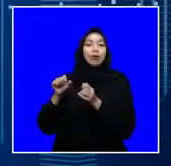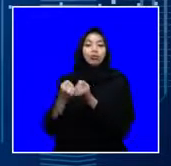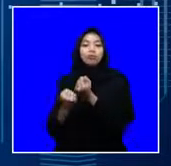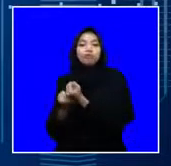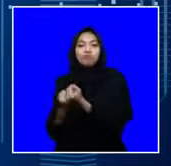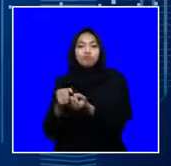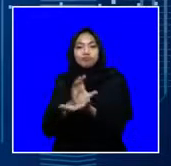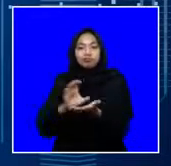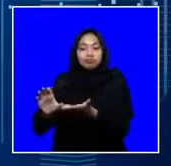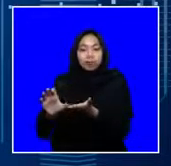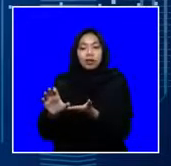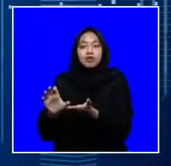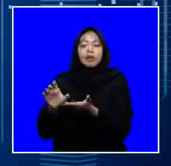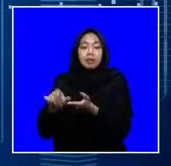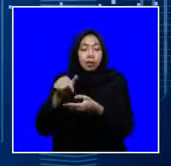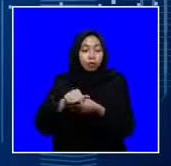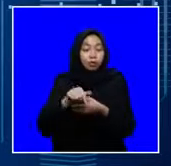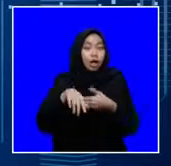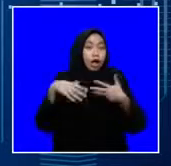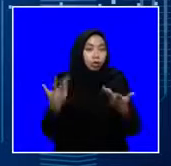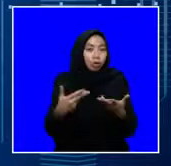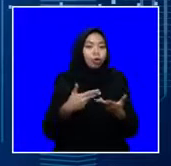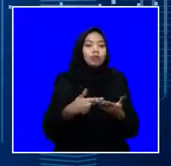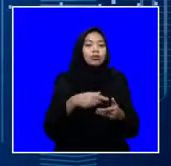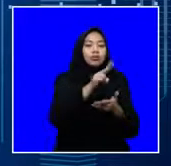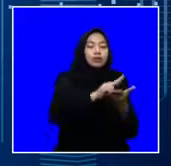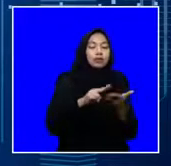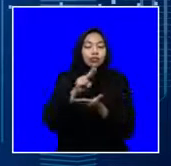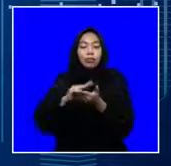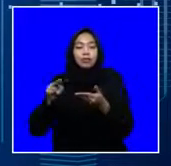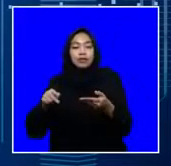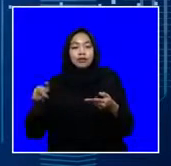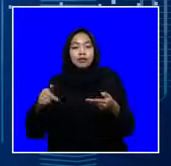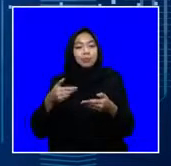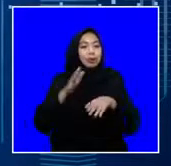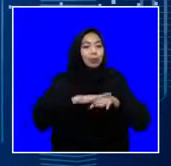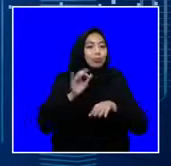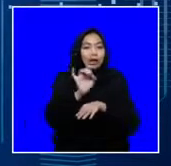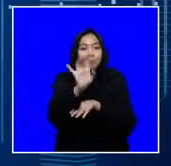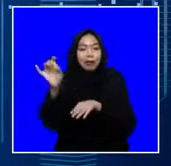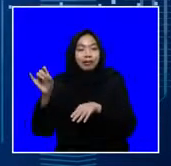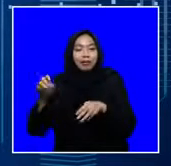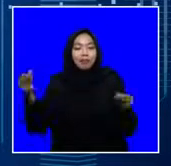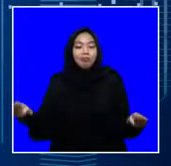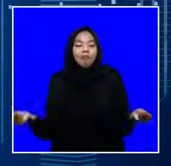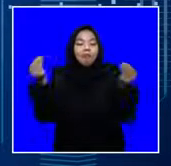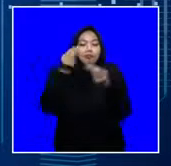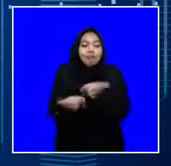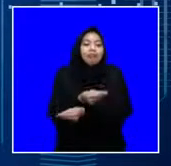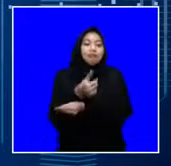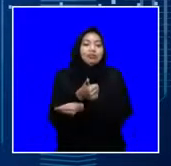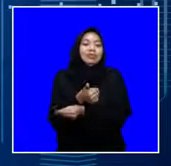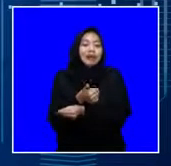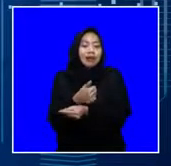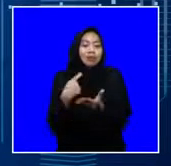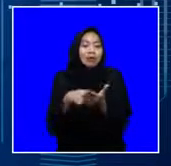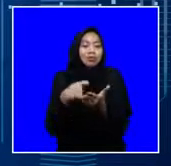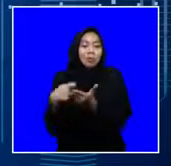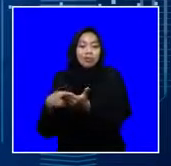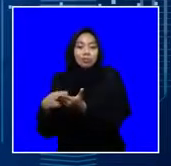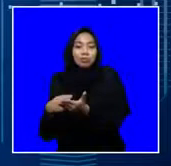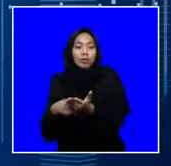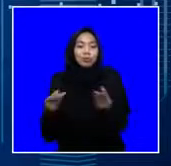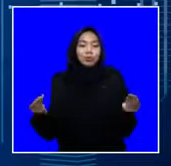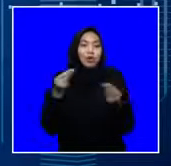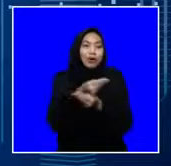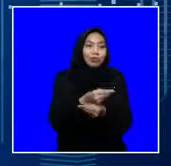dalam negeri, pertukaran mahasiswa merdeka untuk mendorong kebinekaan dan juga rasa kebangsaan di Indonesia. Jadi